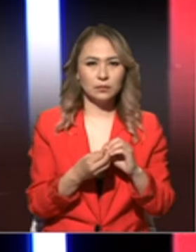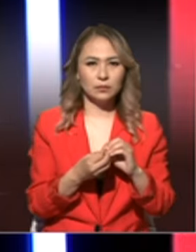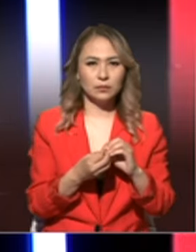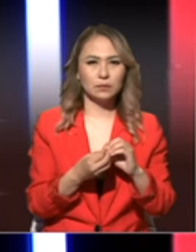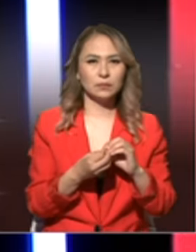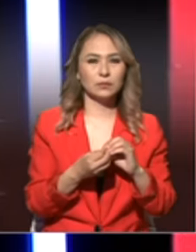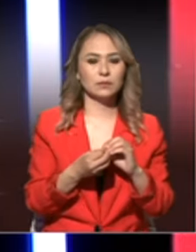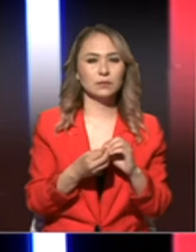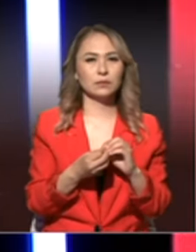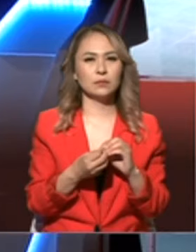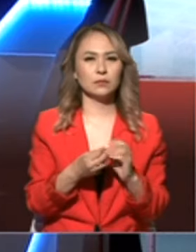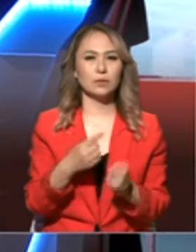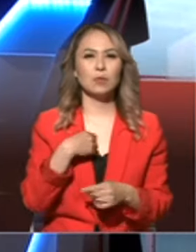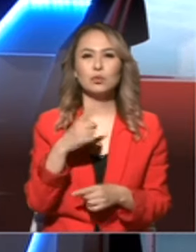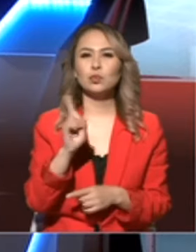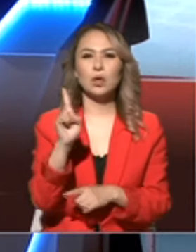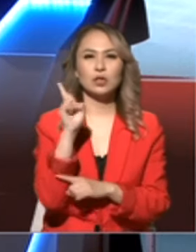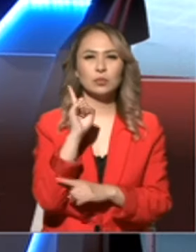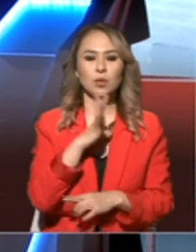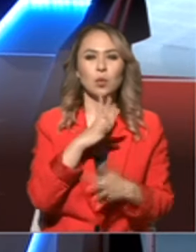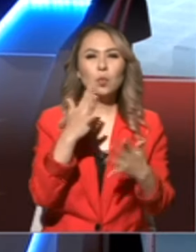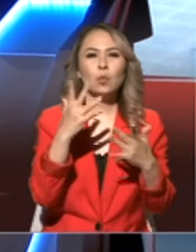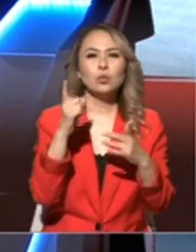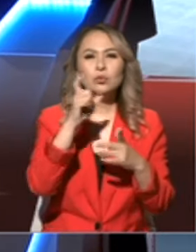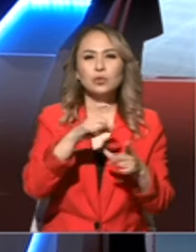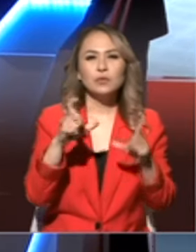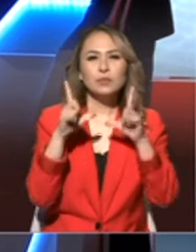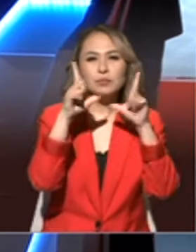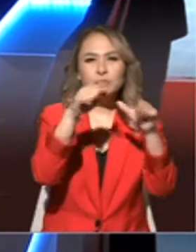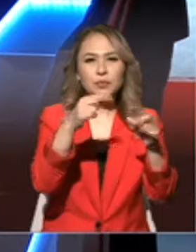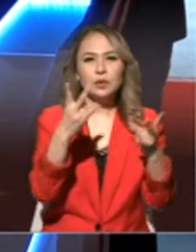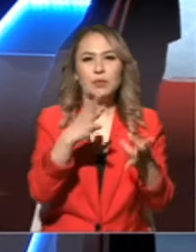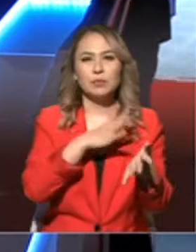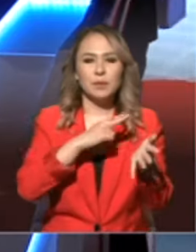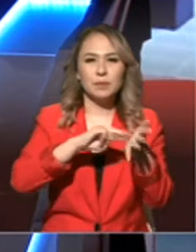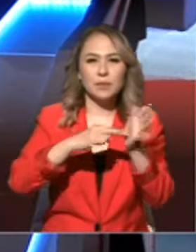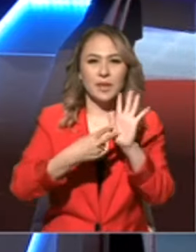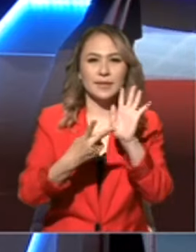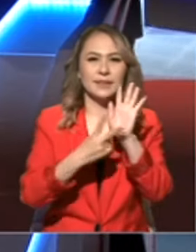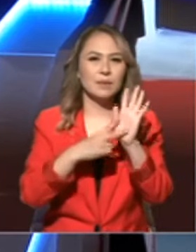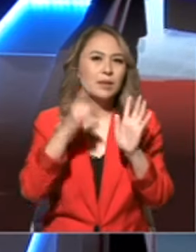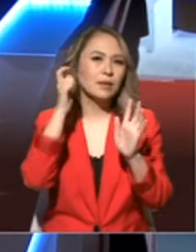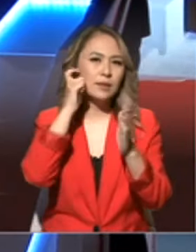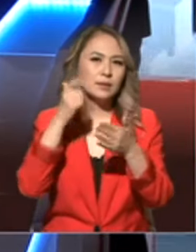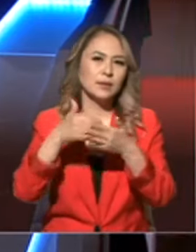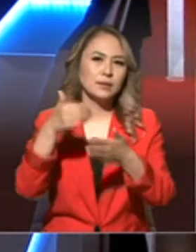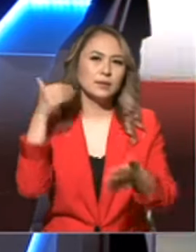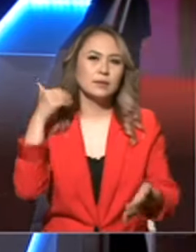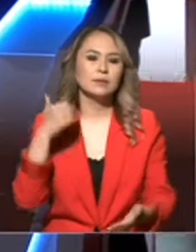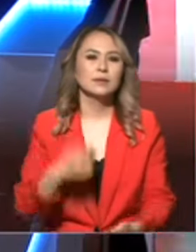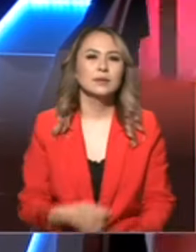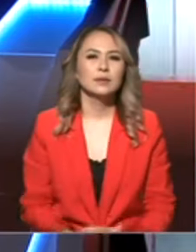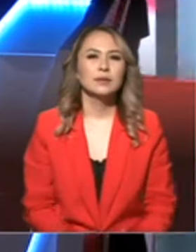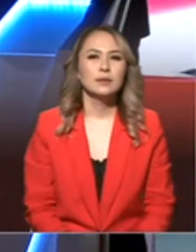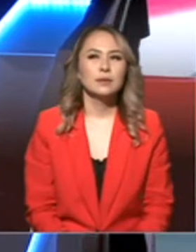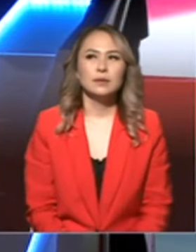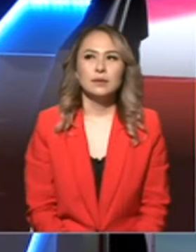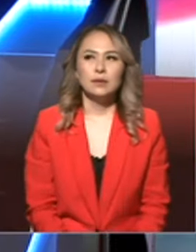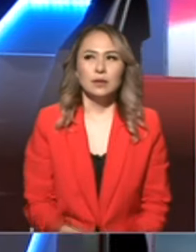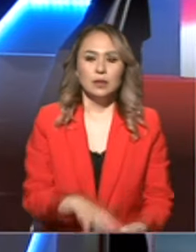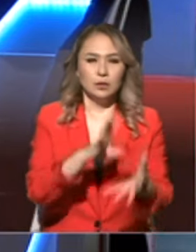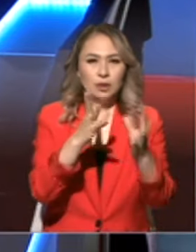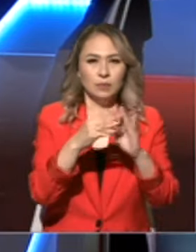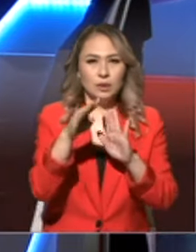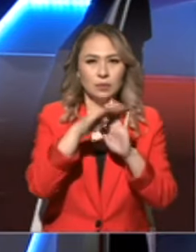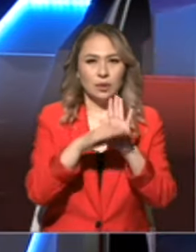Бауыржан Мырза, біз не күттік, қаншадан көшеді деп күтіп едік осыдан 7 жыл бұрын? Бұл жерде нағыз мысалы жалпы бағдарлама